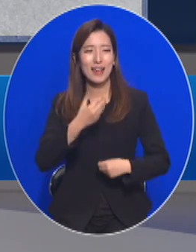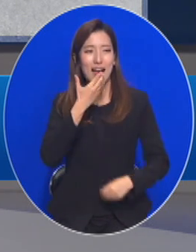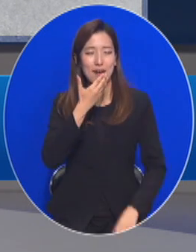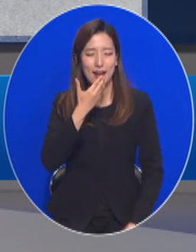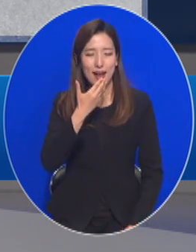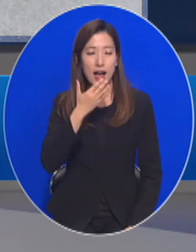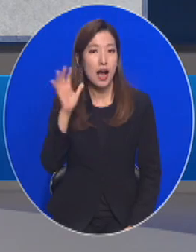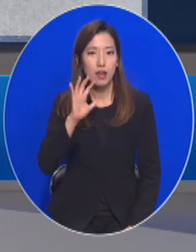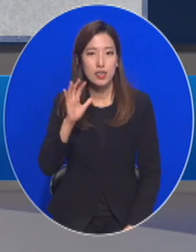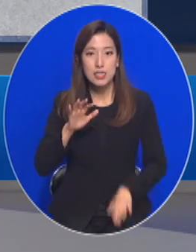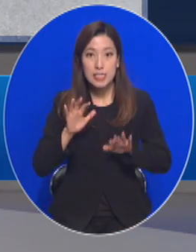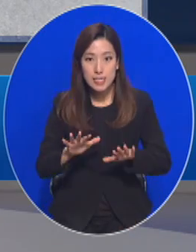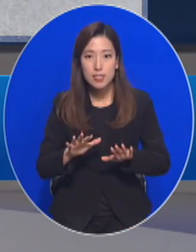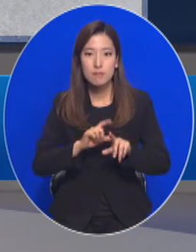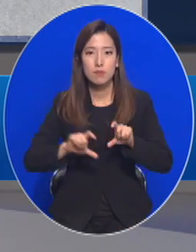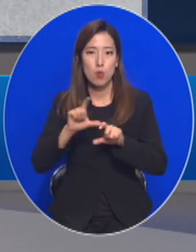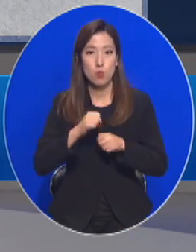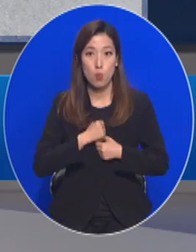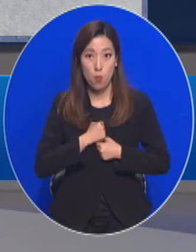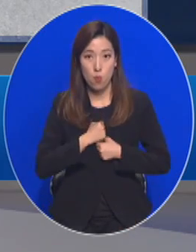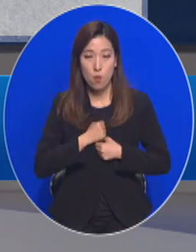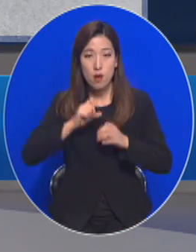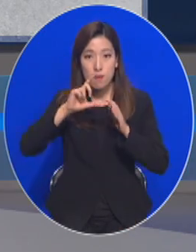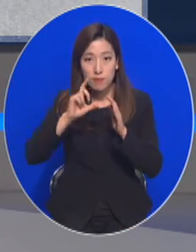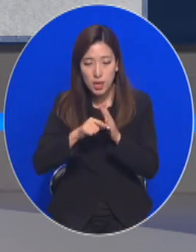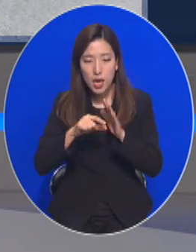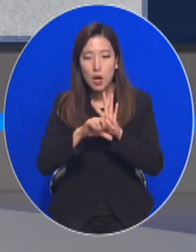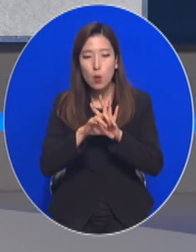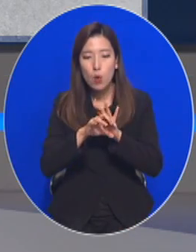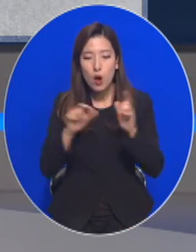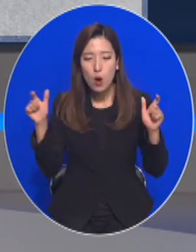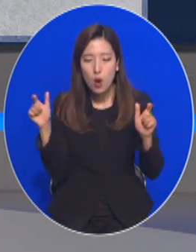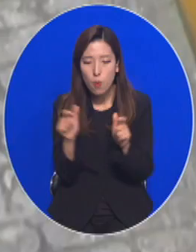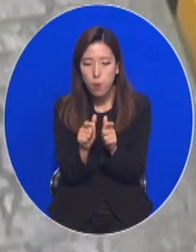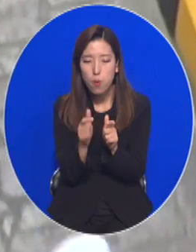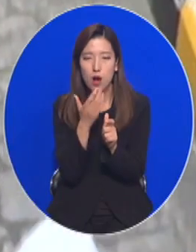유지해야 한다고 당부했습니다 이해진 기자 입니다